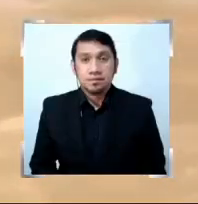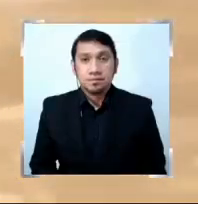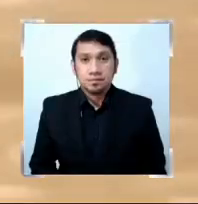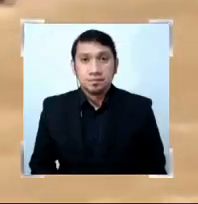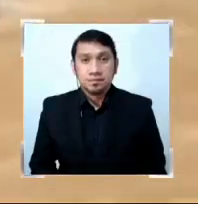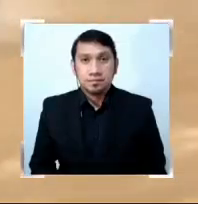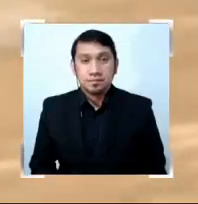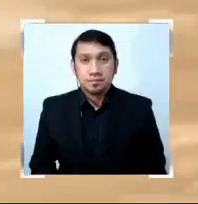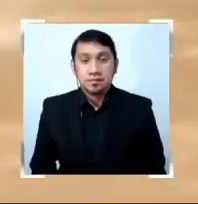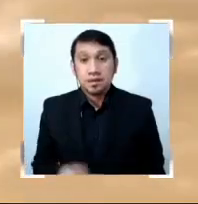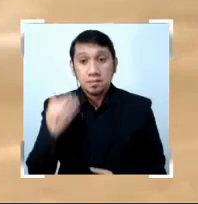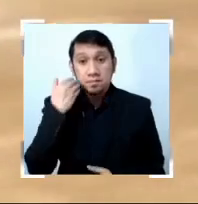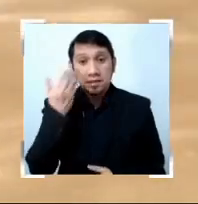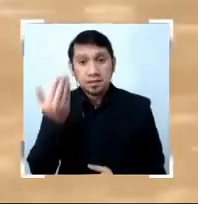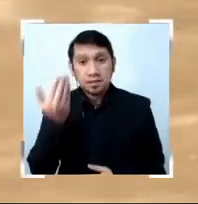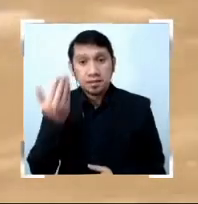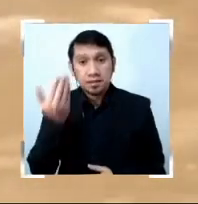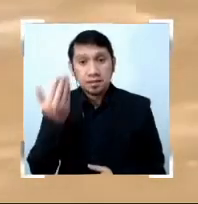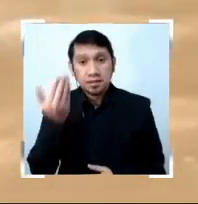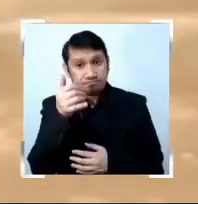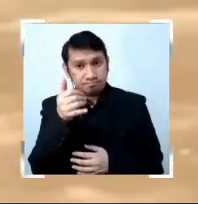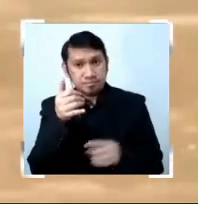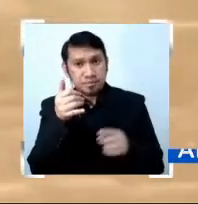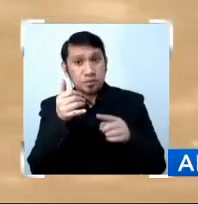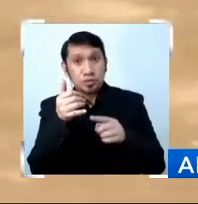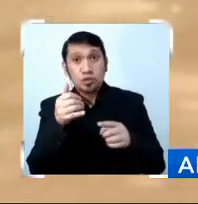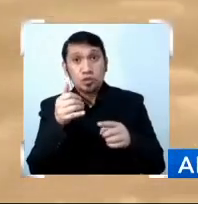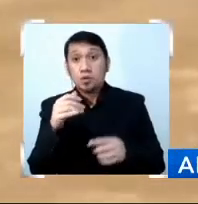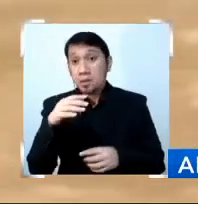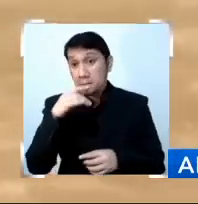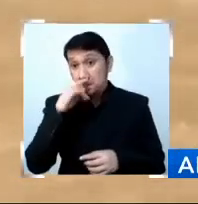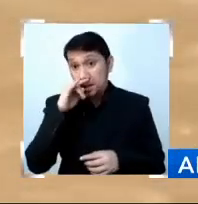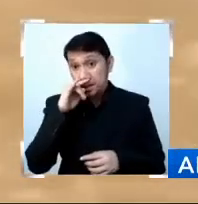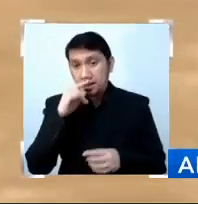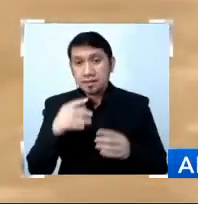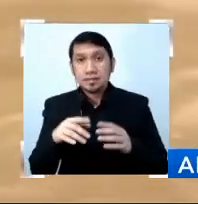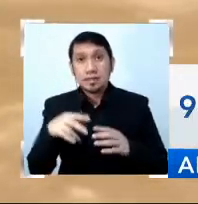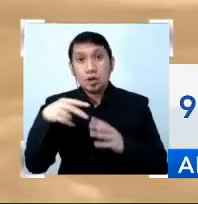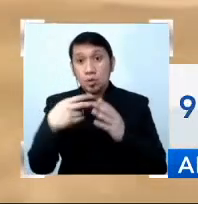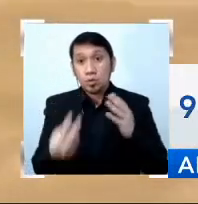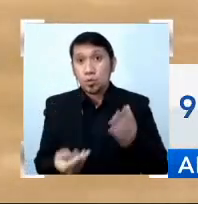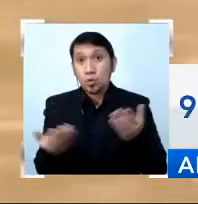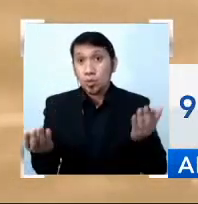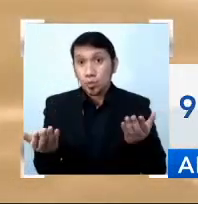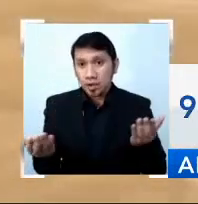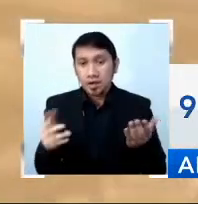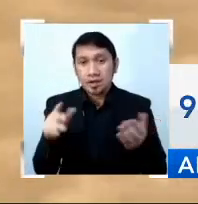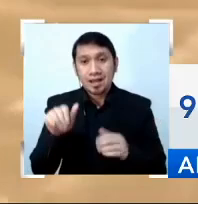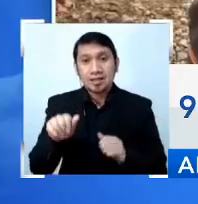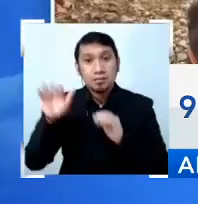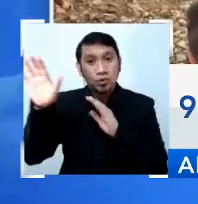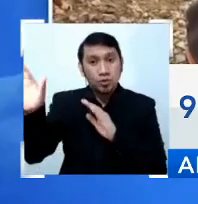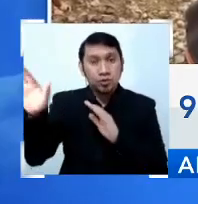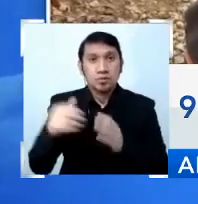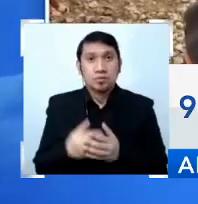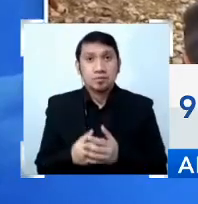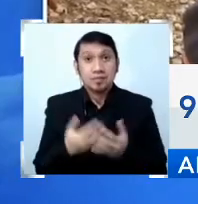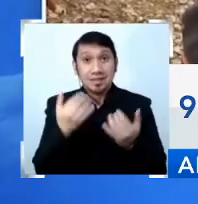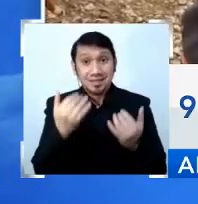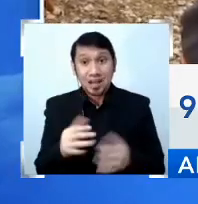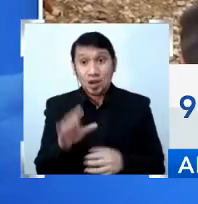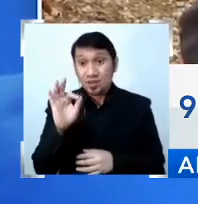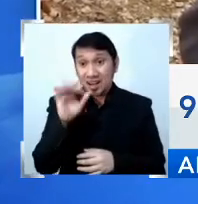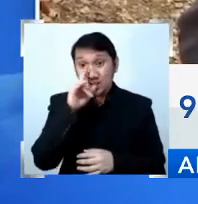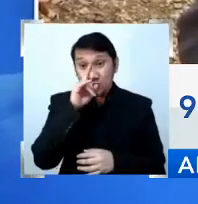Patay na nakuha ng Coast Guard ang isang batang nalunod sa Bitbit Falls sa Antipolo City. Batay sa investigasyon, natangay ang 9 taong gulang na lalaki